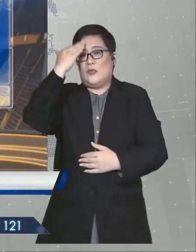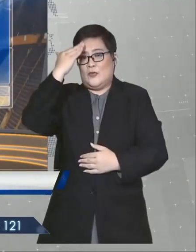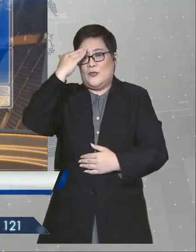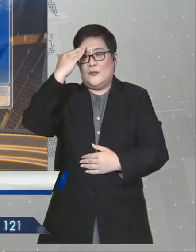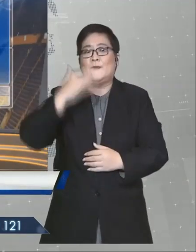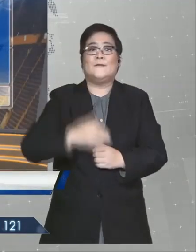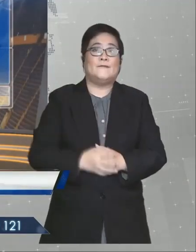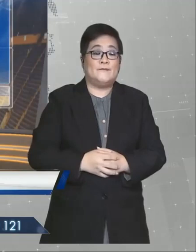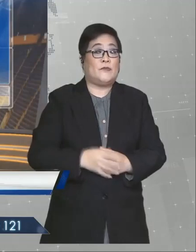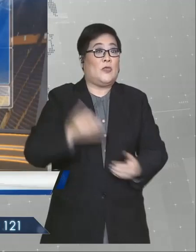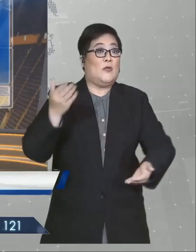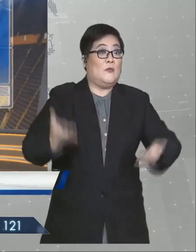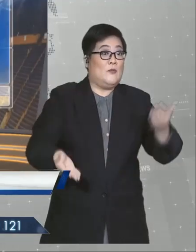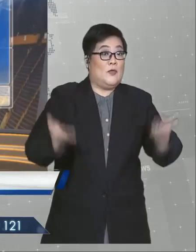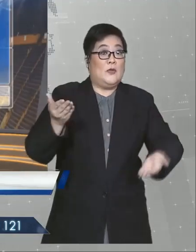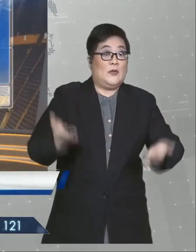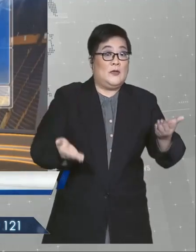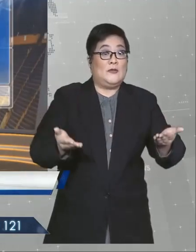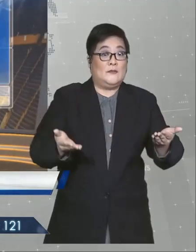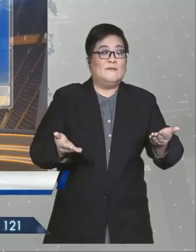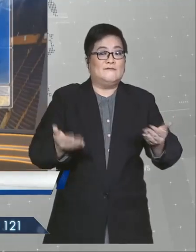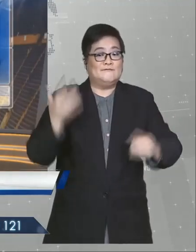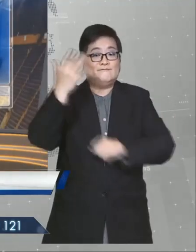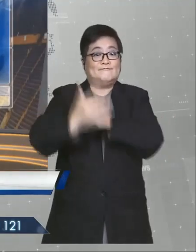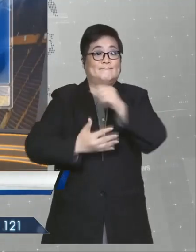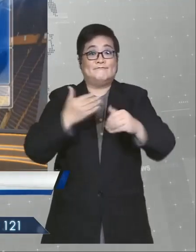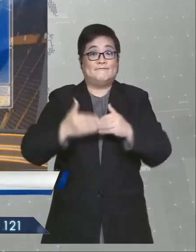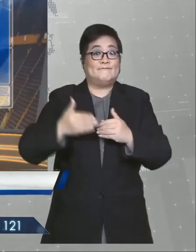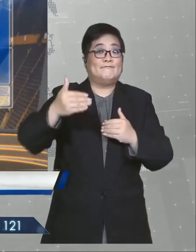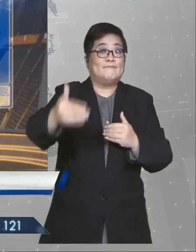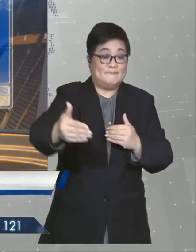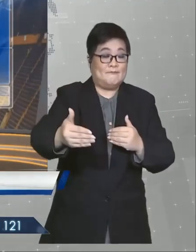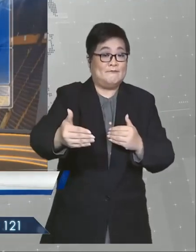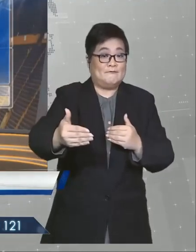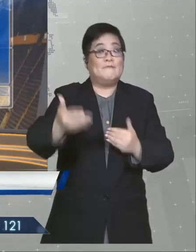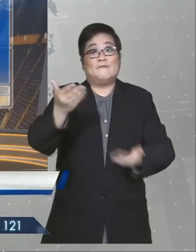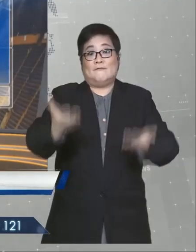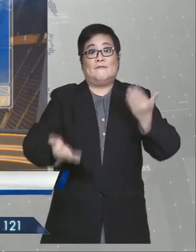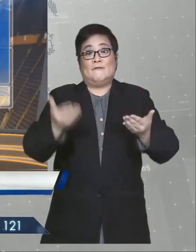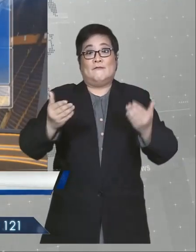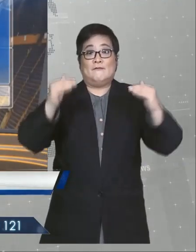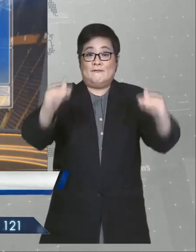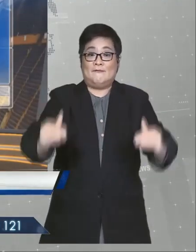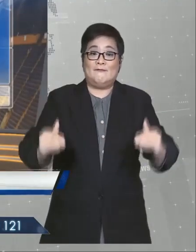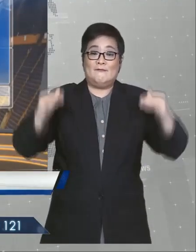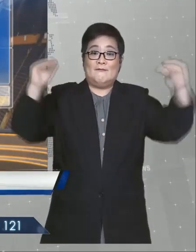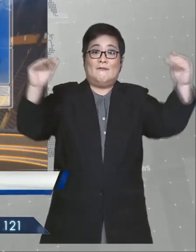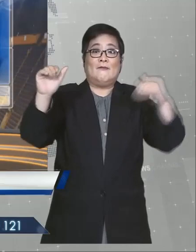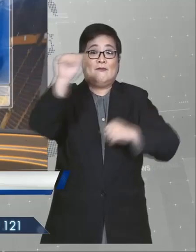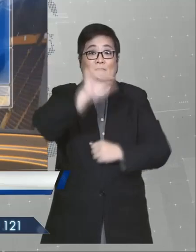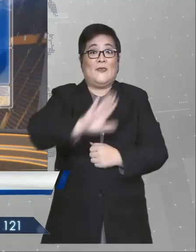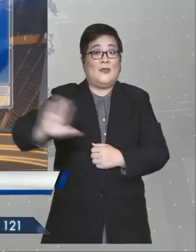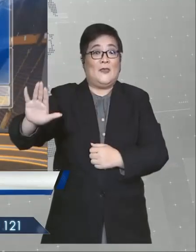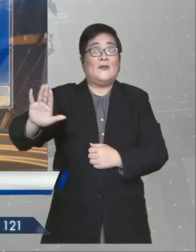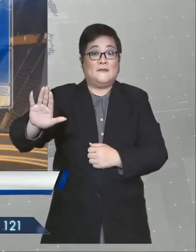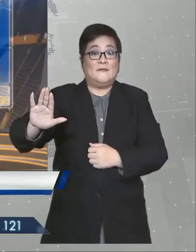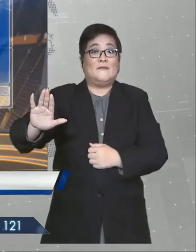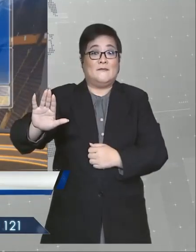jadi mungkin untuk jangka masa lagi 5 tahun, dia sekarang berada mungkin 5 tahun, dia dah mungkin di peringkat asal negara ni, dia dah